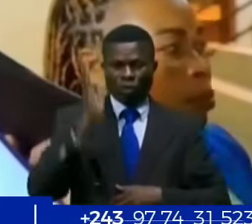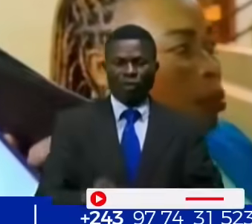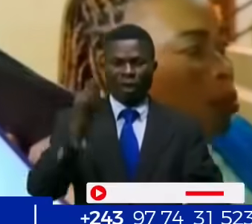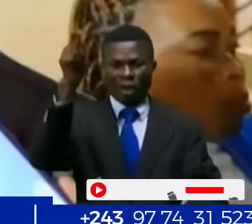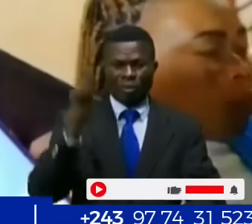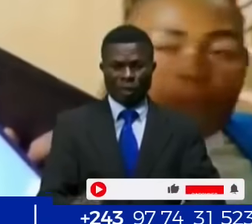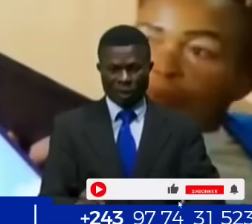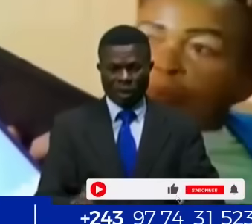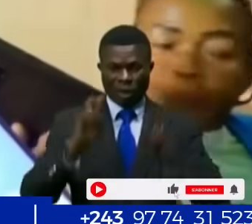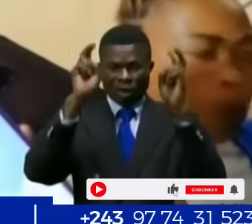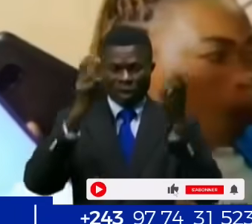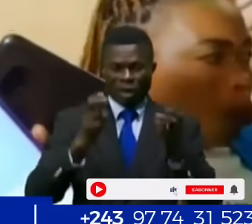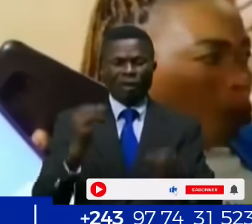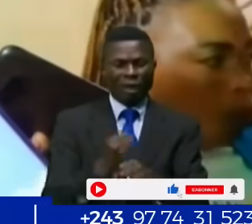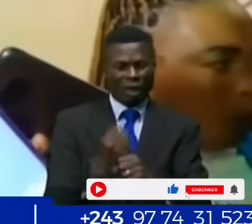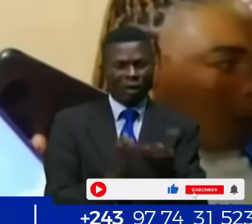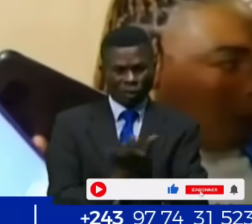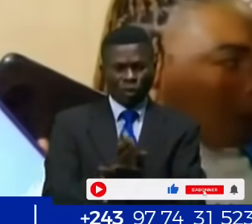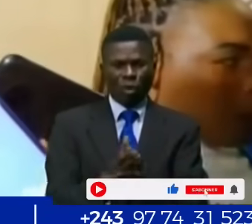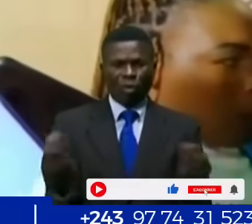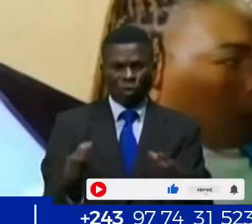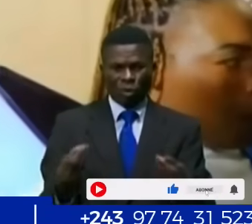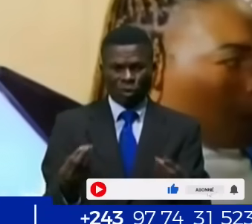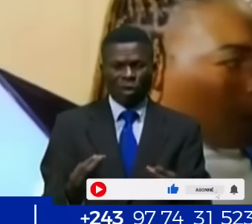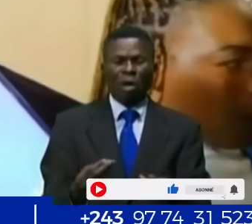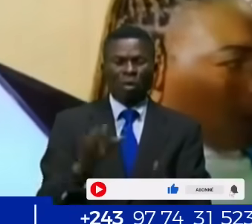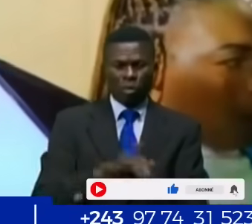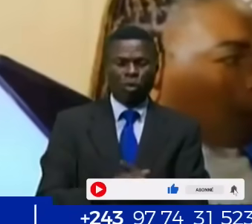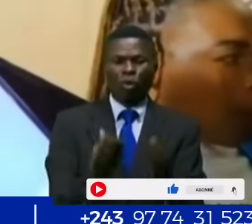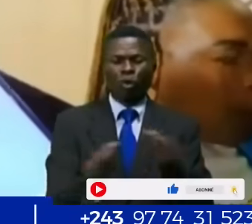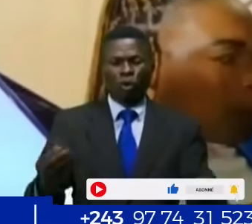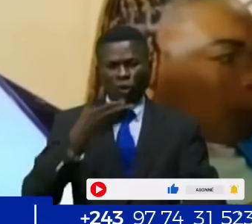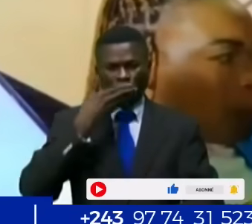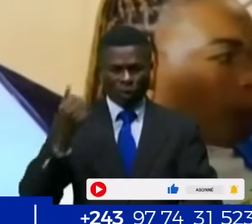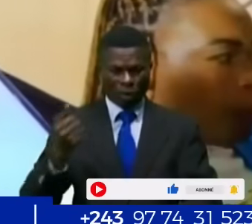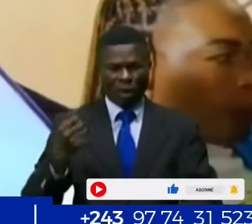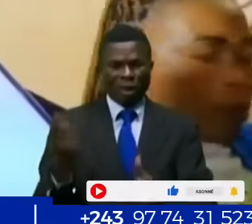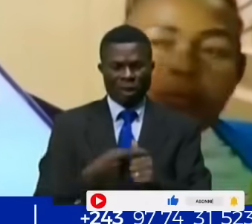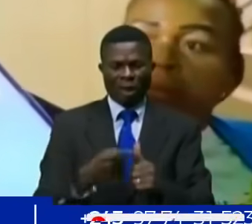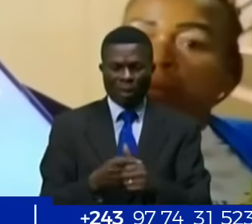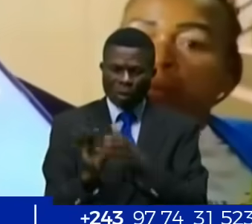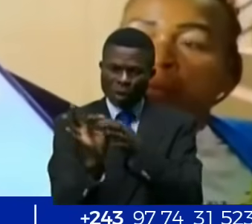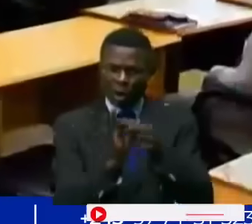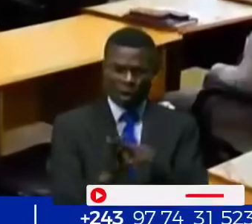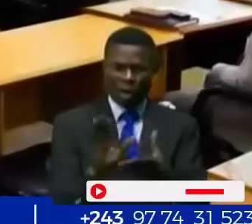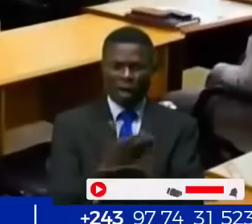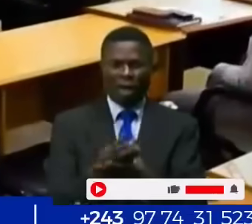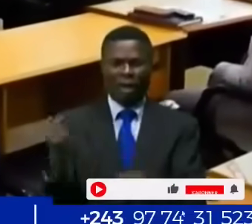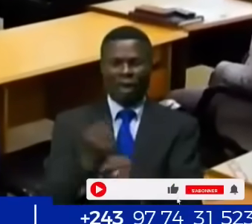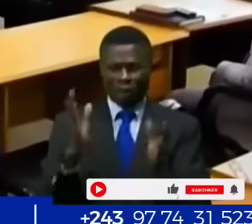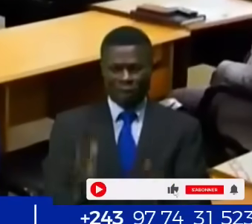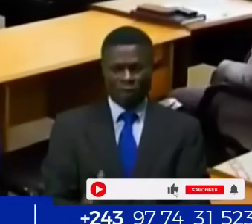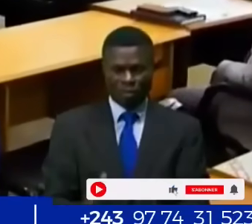la vie, pour bien travailler, pour arriver à de bons résultats, il faut une collaboration entre les acteurs. Pendant cette